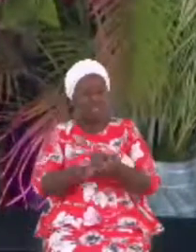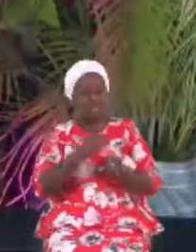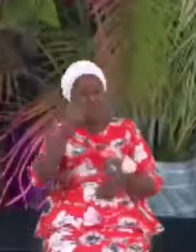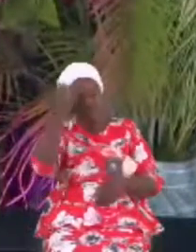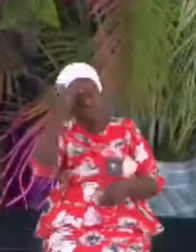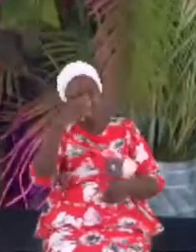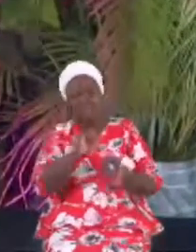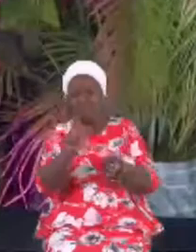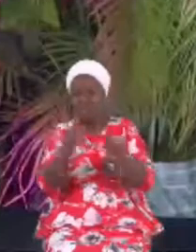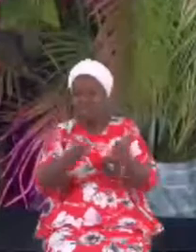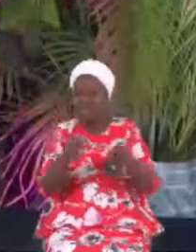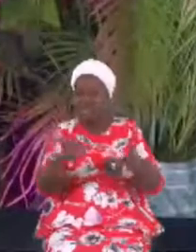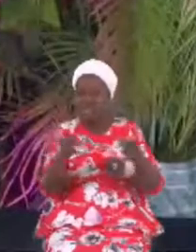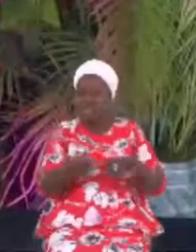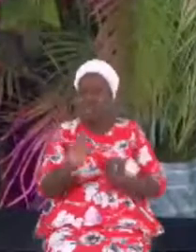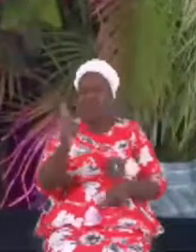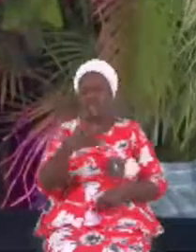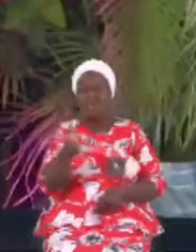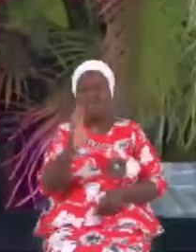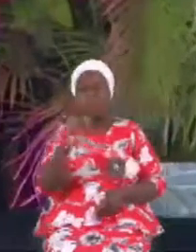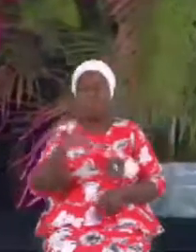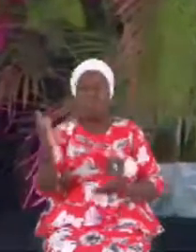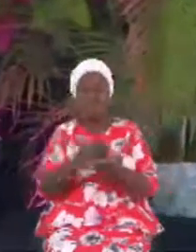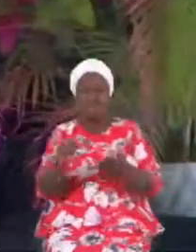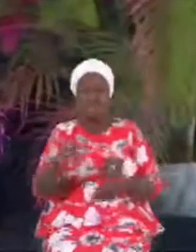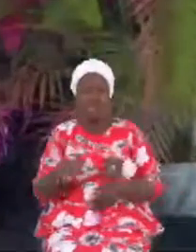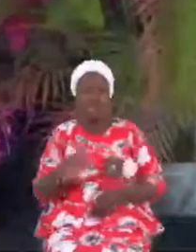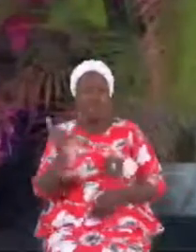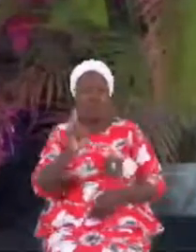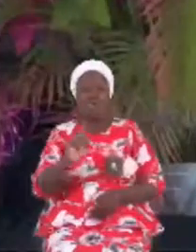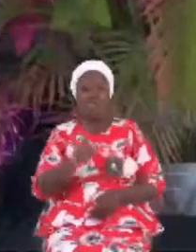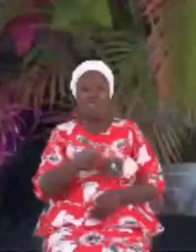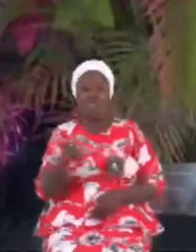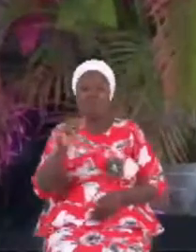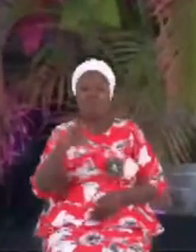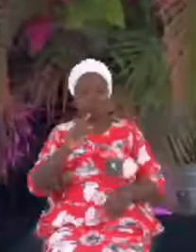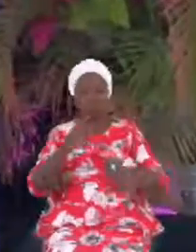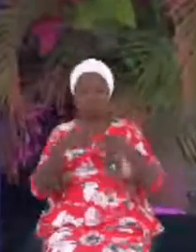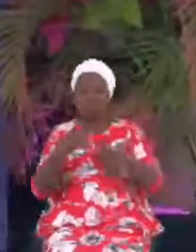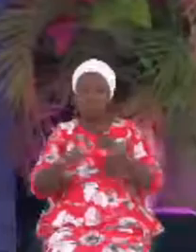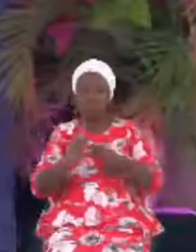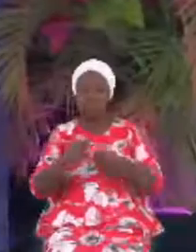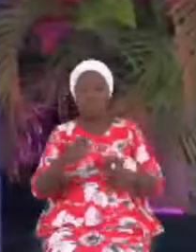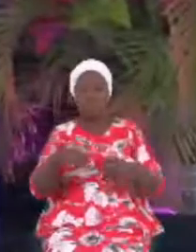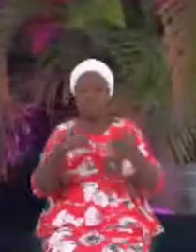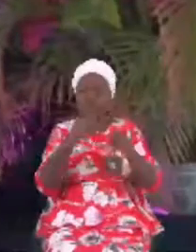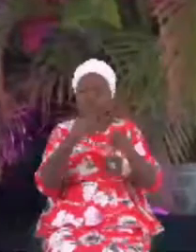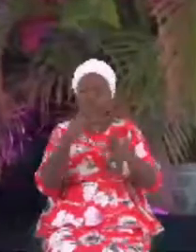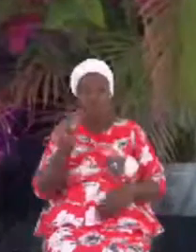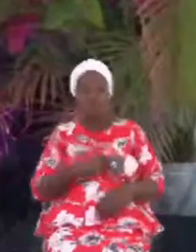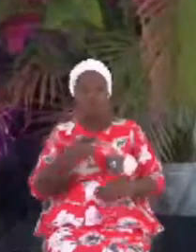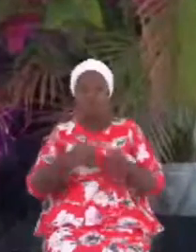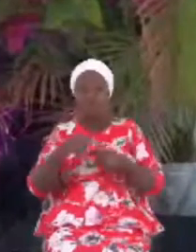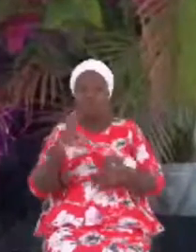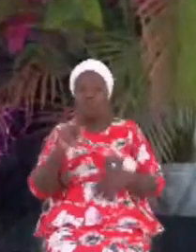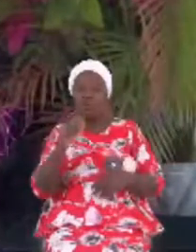un lieu où il n'y a pas de chant, il n'y a pas d'instrumentaliste, il n'y a